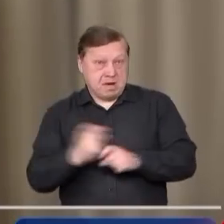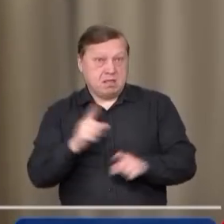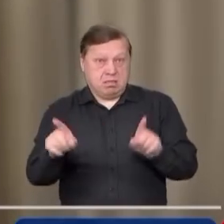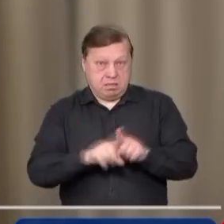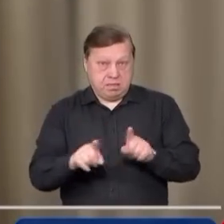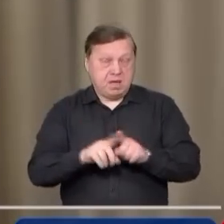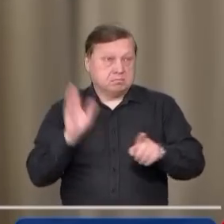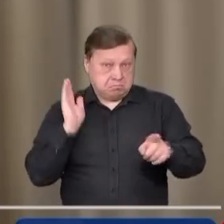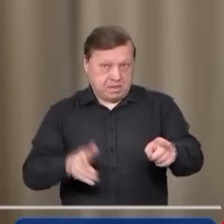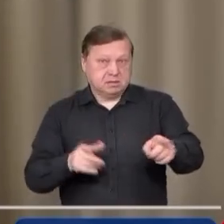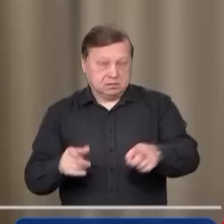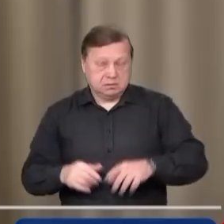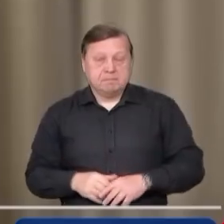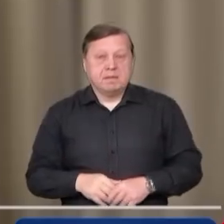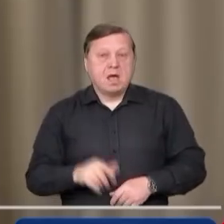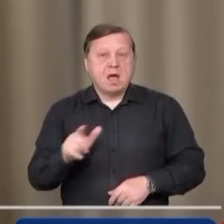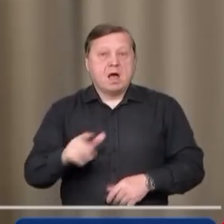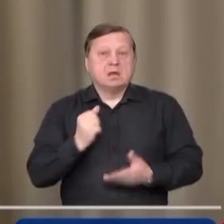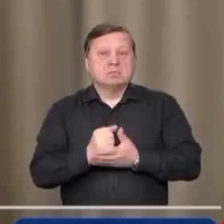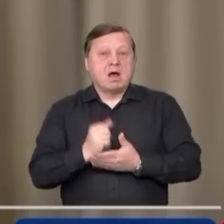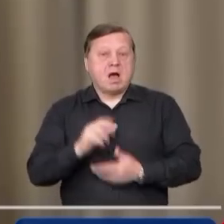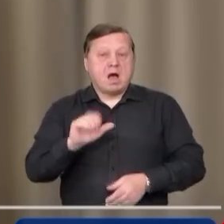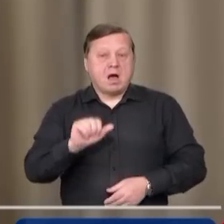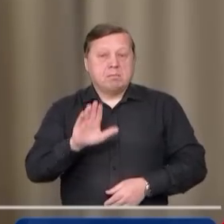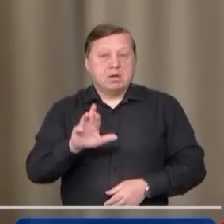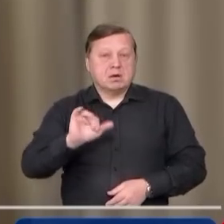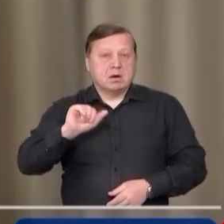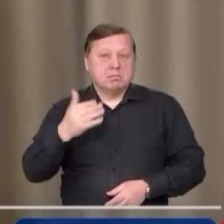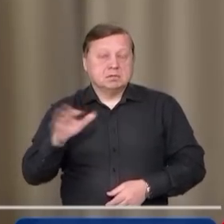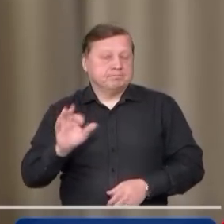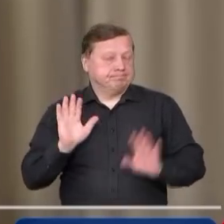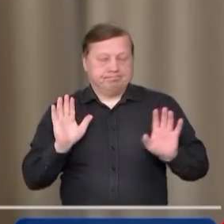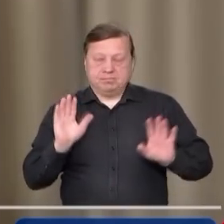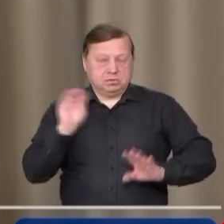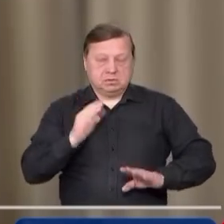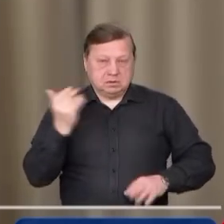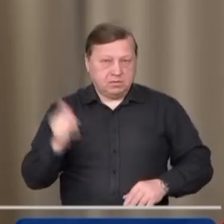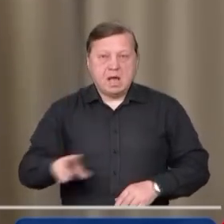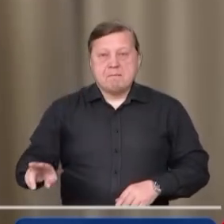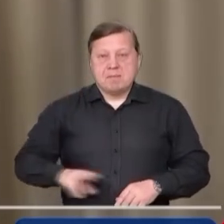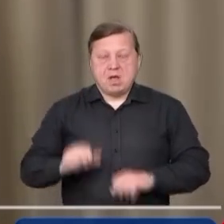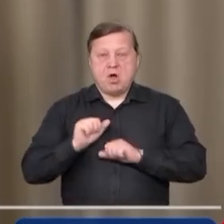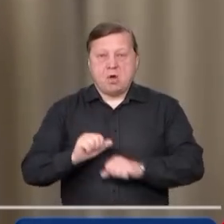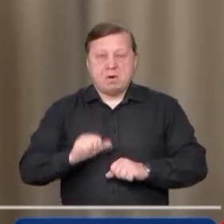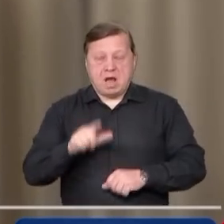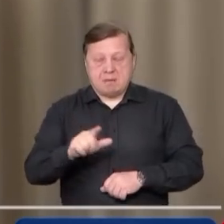mam żadnego oświadczenia dotyczącego Abramsów. Minister obrony Niemiec powiedział, że na temat